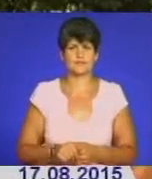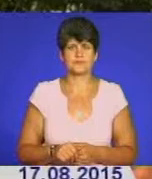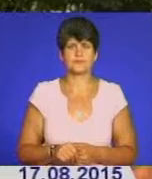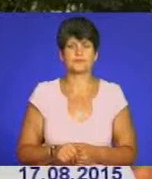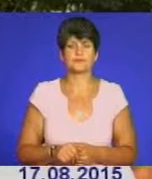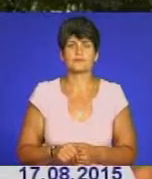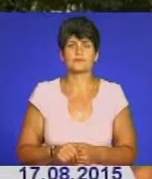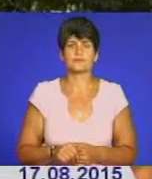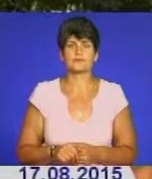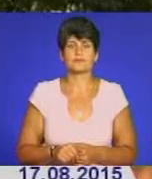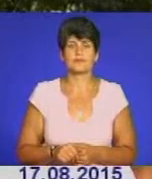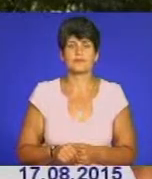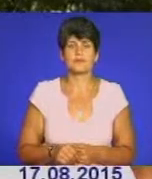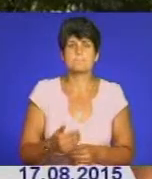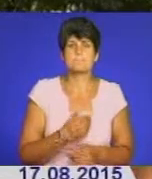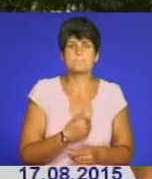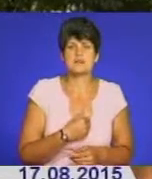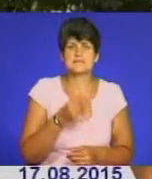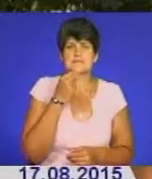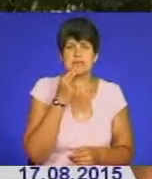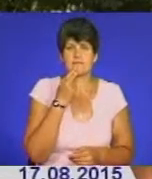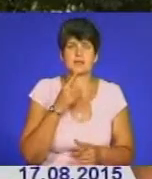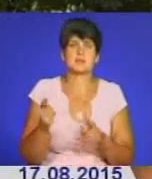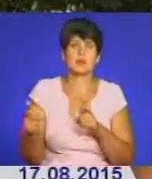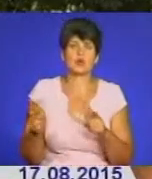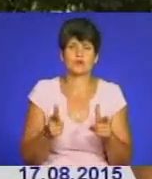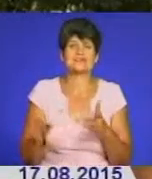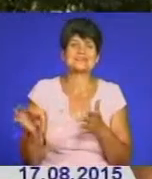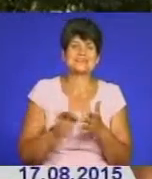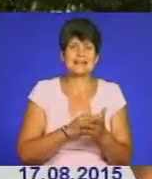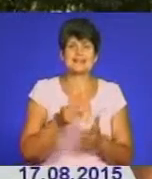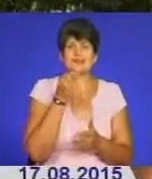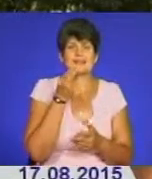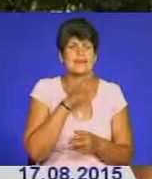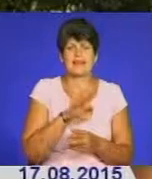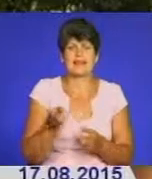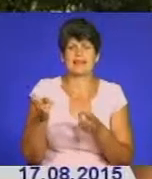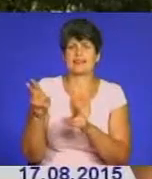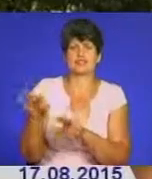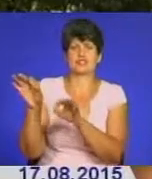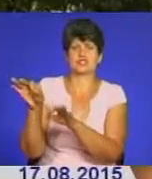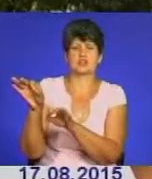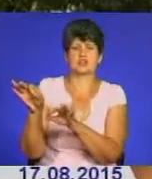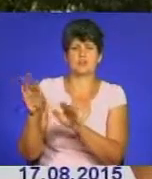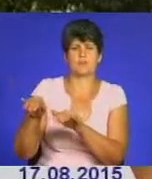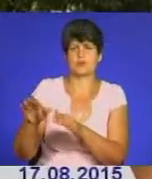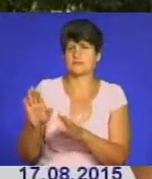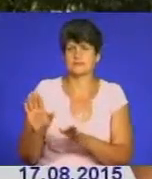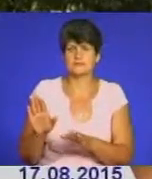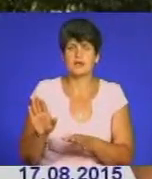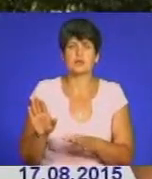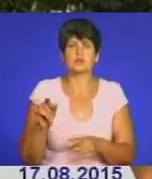Бажано страви, які приготовані, зразу їх вживати і не залишати на потім, тому що